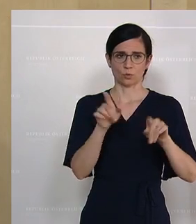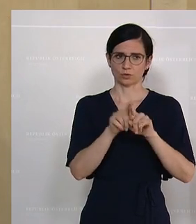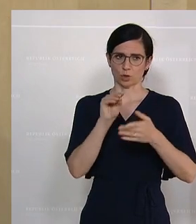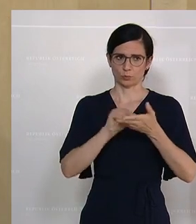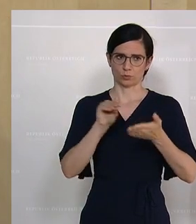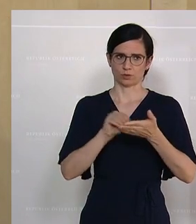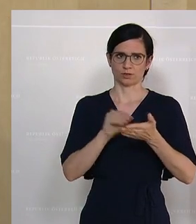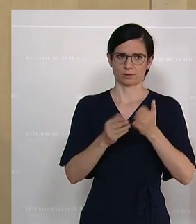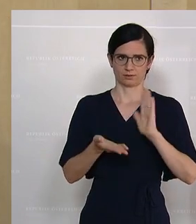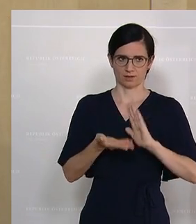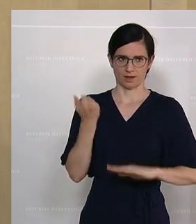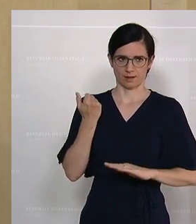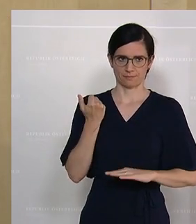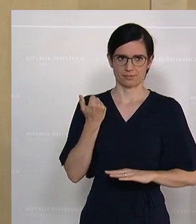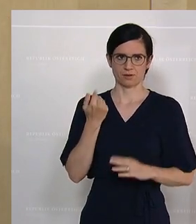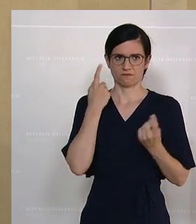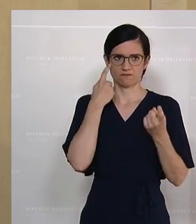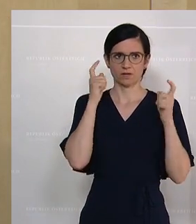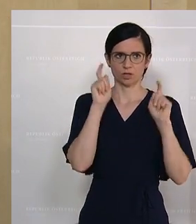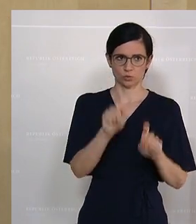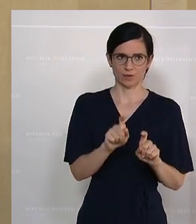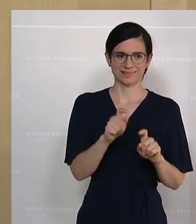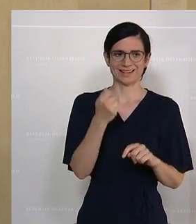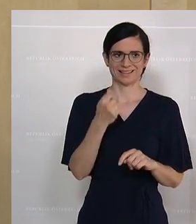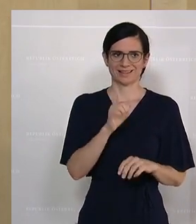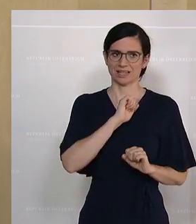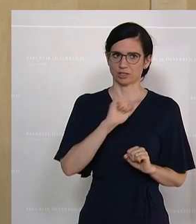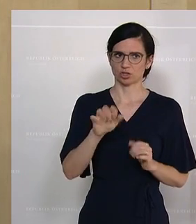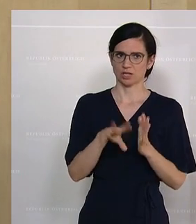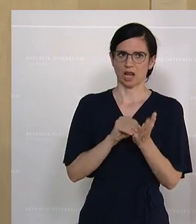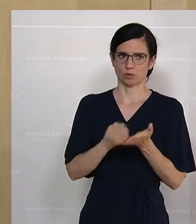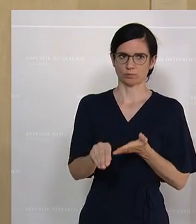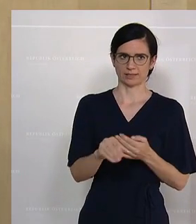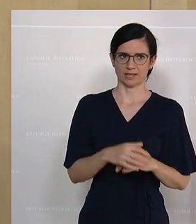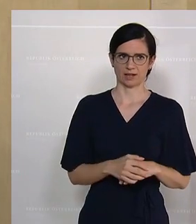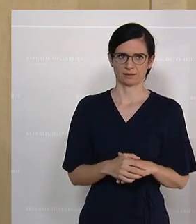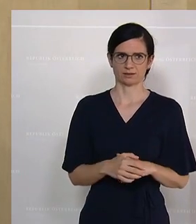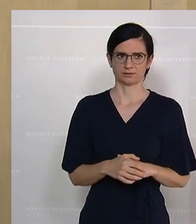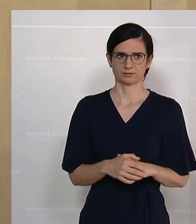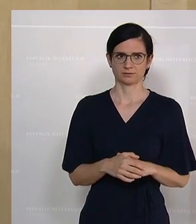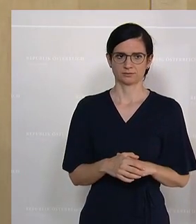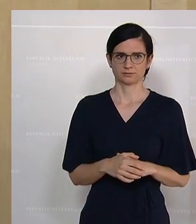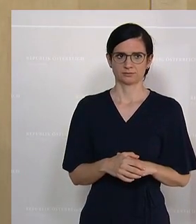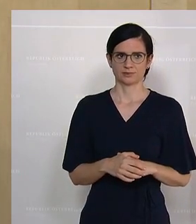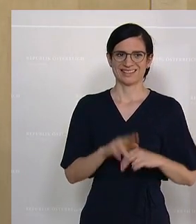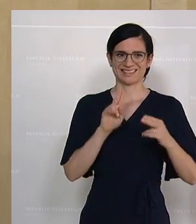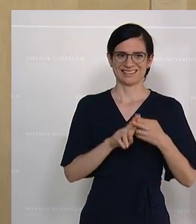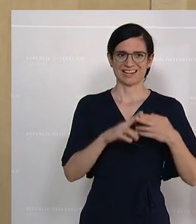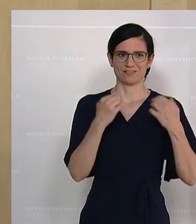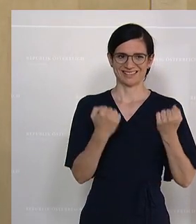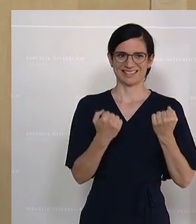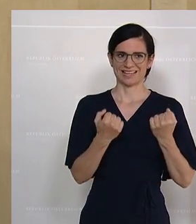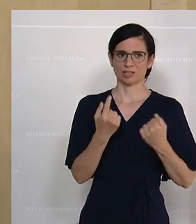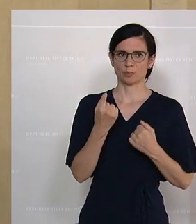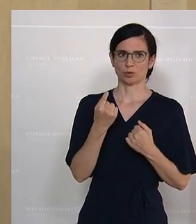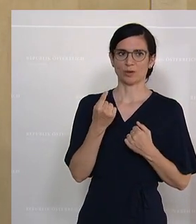weglässt sorgt dafür dass das geld rasch bei den menschen ankommt die treffsicherheit würde bedeuten